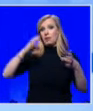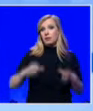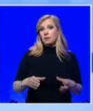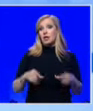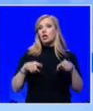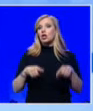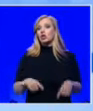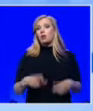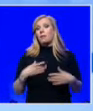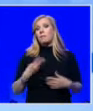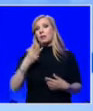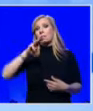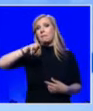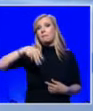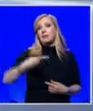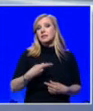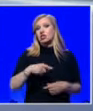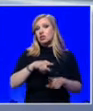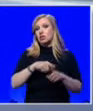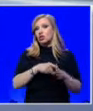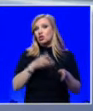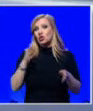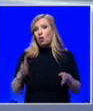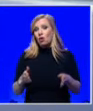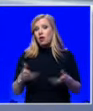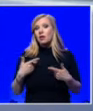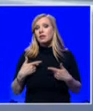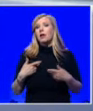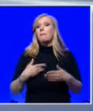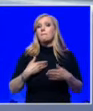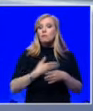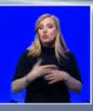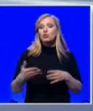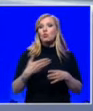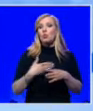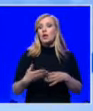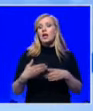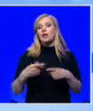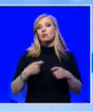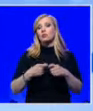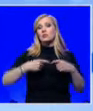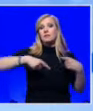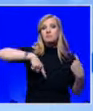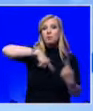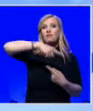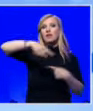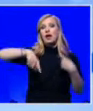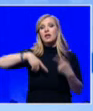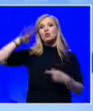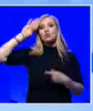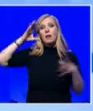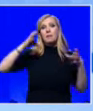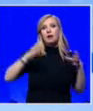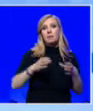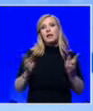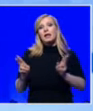с 3-месечен срок. И ние непрекъснато опираме до един кръговрат, служебен кабинет,